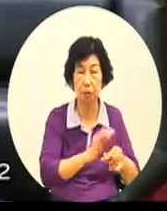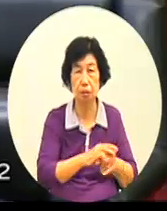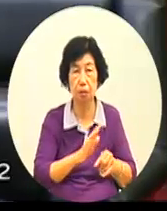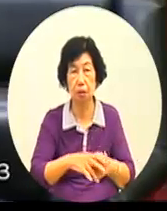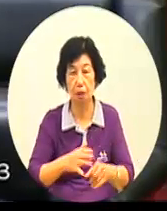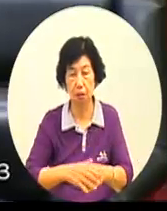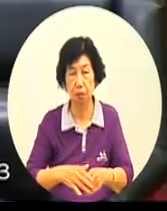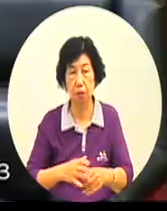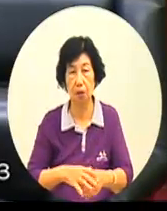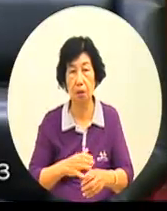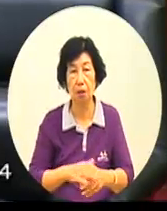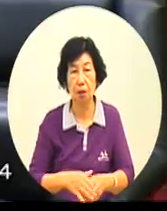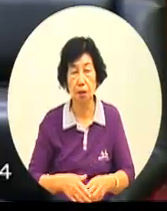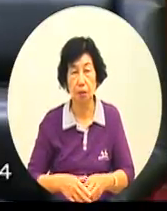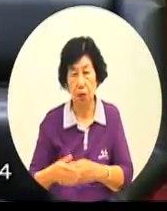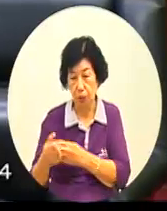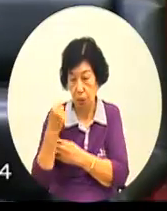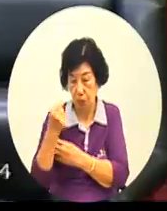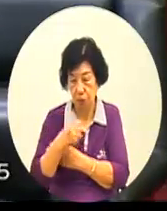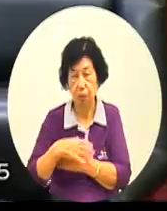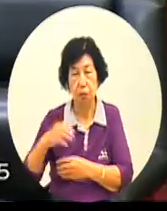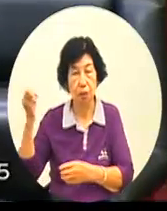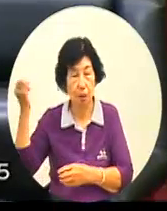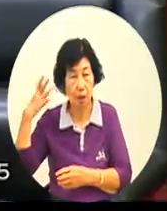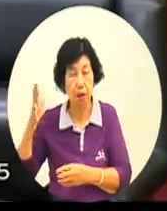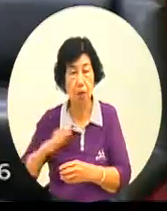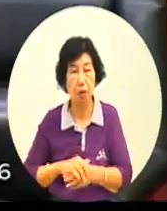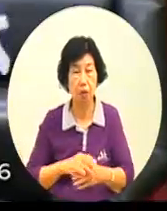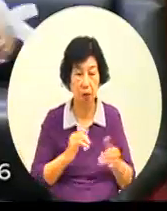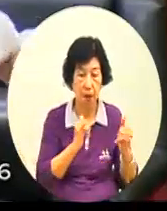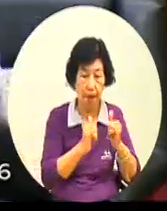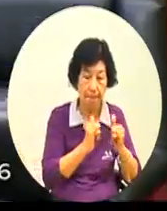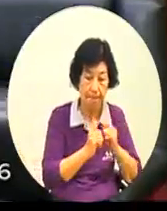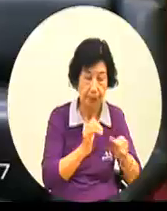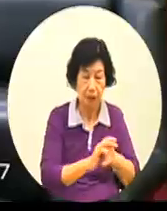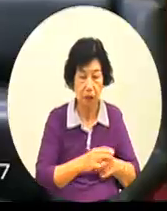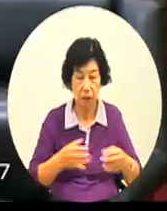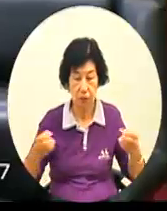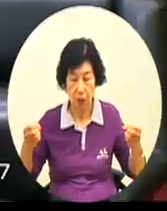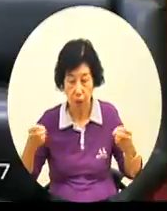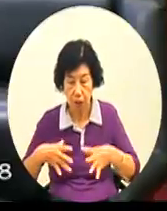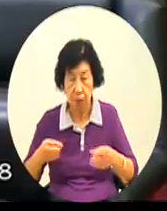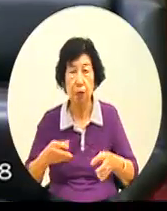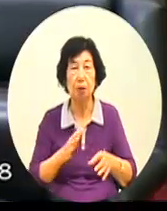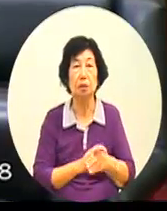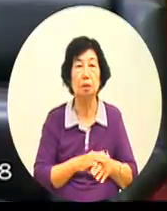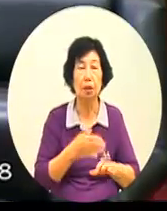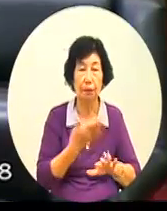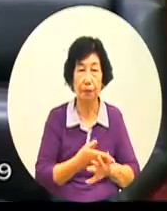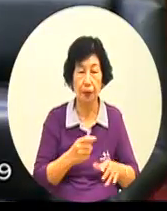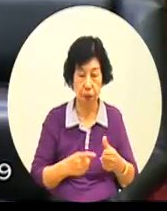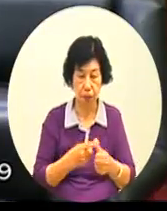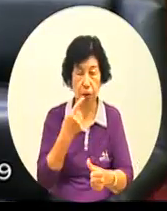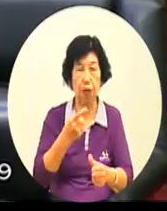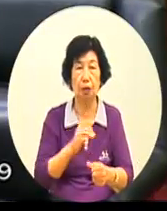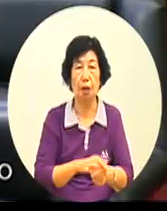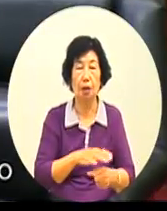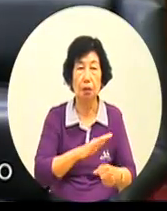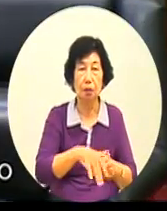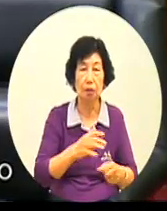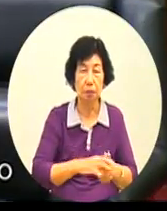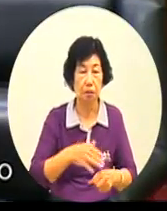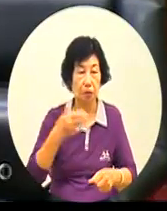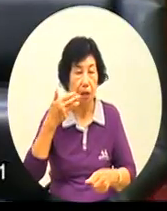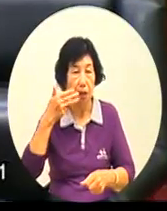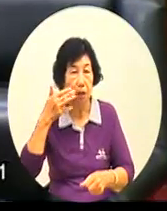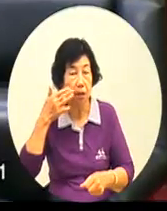听，百姓的问题摆第一嘛，政党放一边嘛，对不对？为什么要分蓝绿去做事